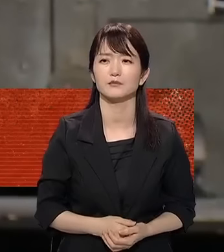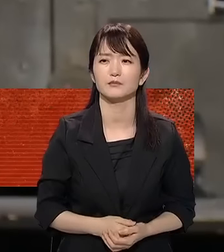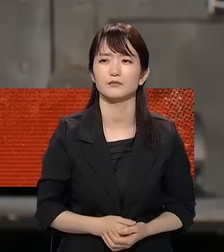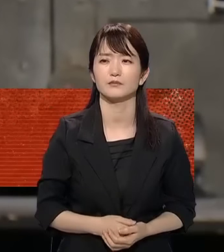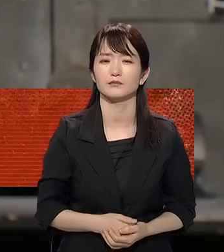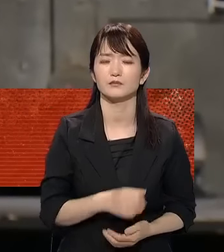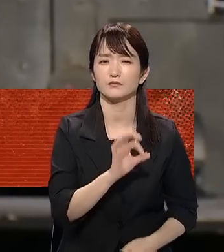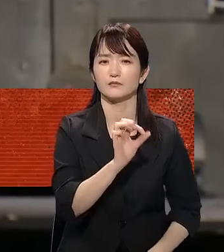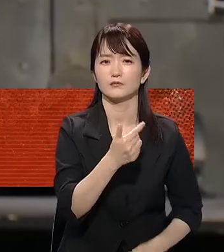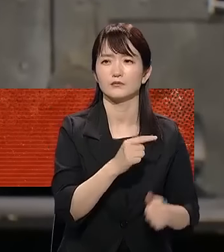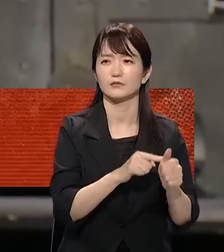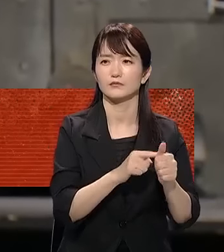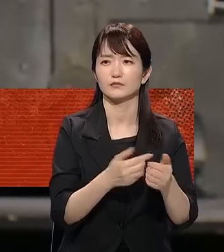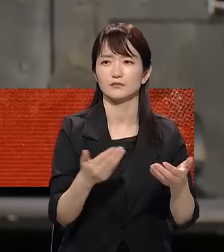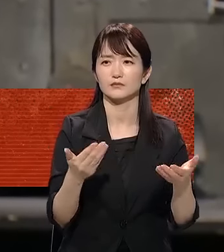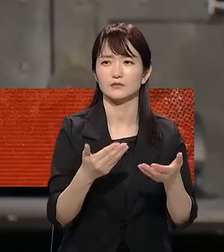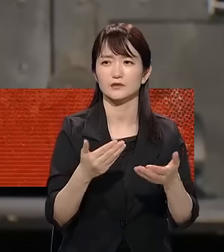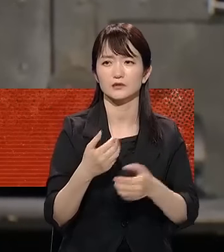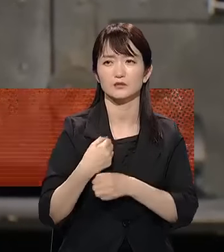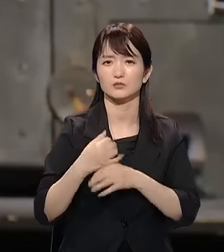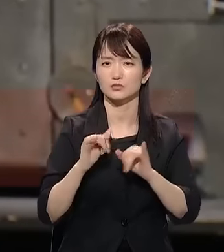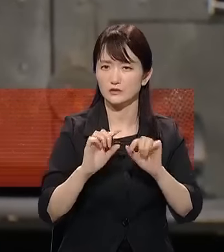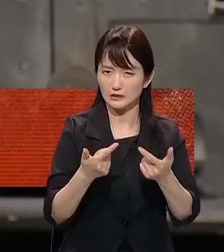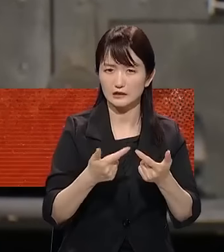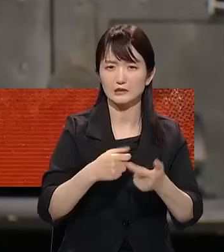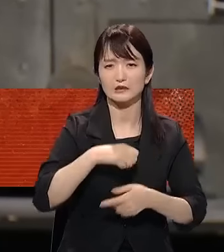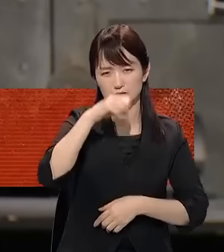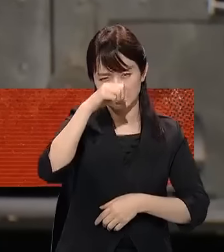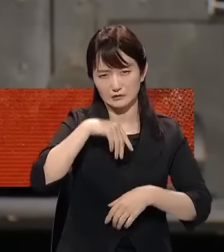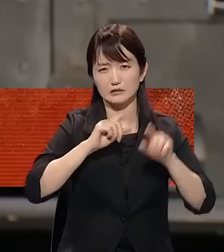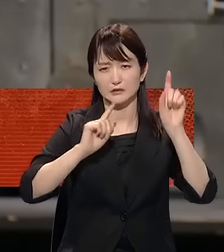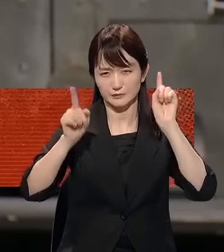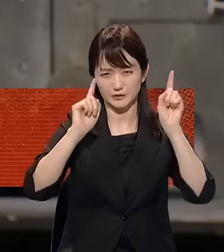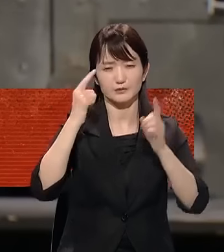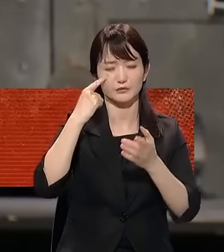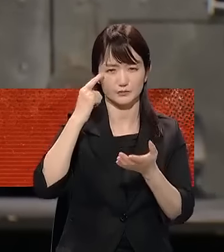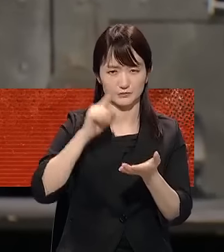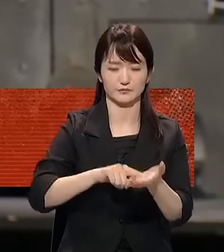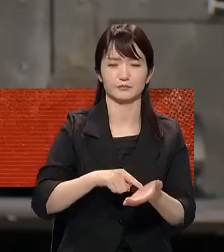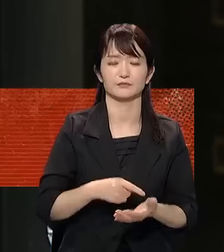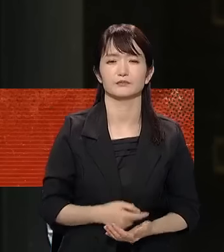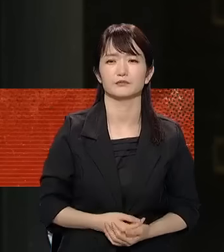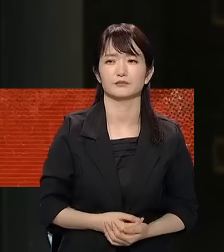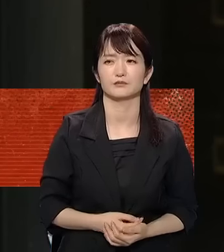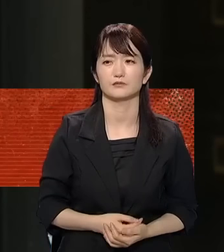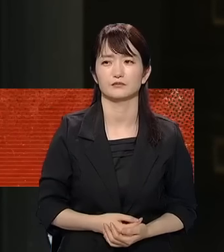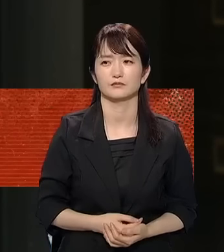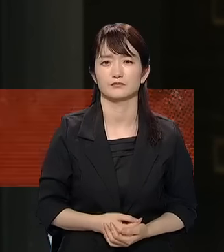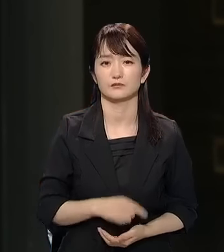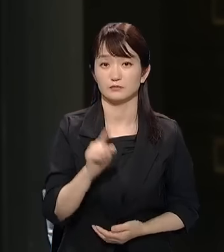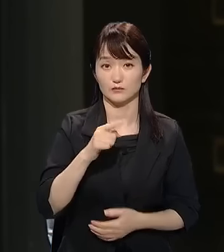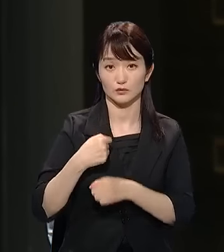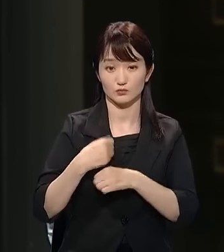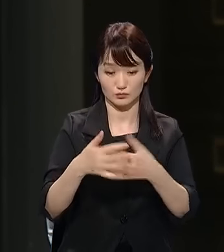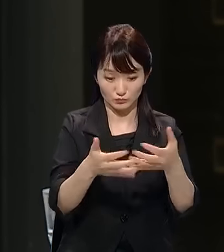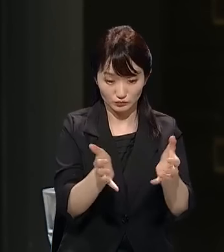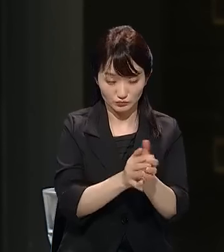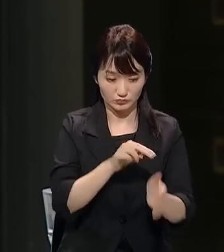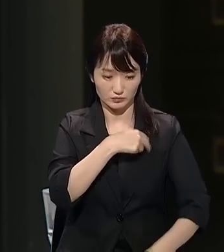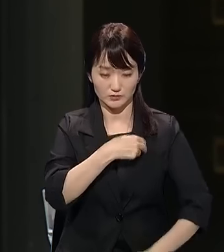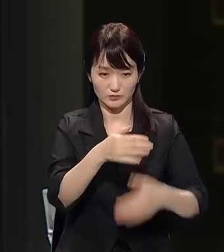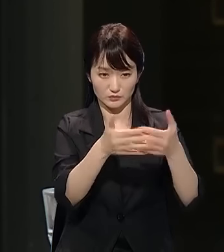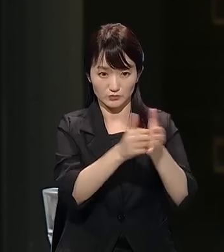이안씨 업 군인이 아닙니다 그냥 백수였던 걸로 밝혀졌습니다 아니 교수님 무슨 모 모부대 사령관